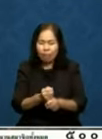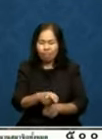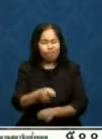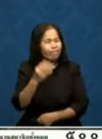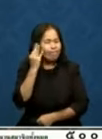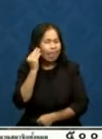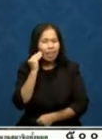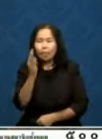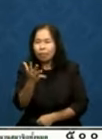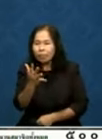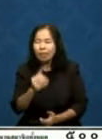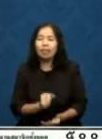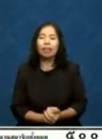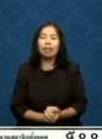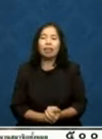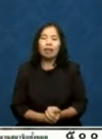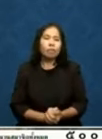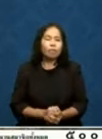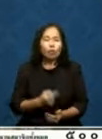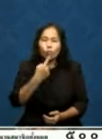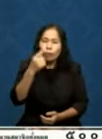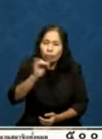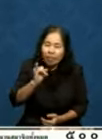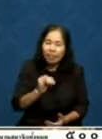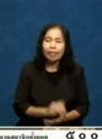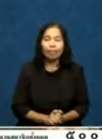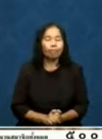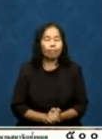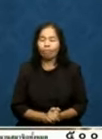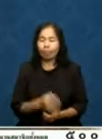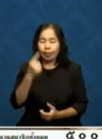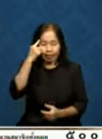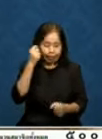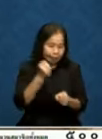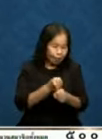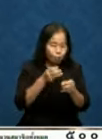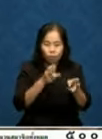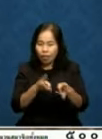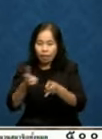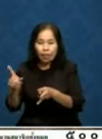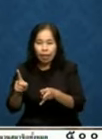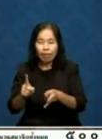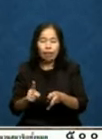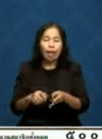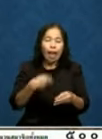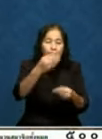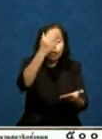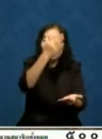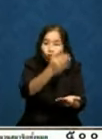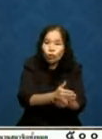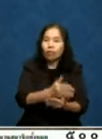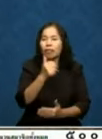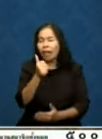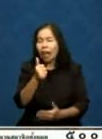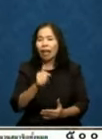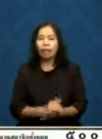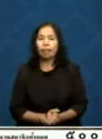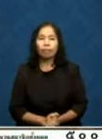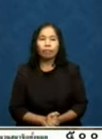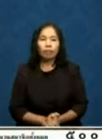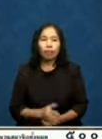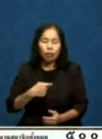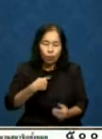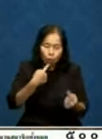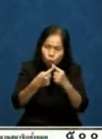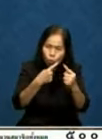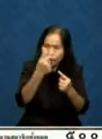ารักหรือก้าวร้าวในมุมนึงเราก็ต้องหาว่าเราจะทำอย่างไรที่จะหยุดพฤติกรรมเช่นนั้นได้เราพูด